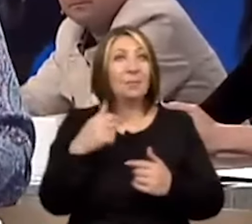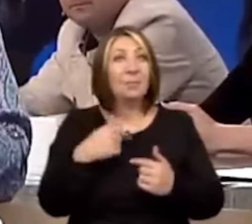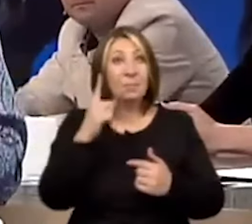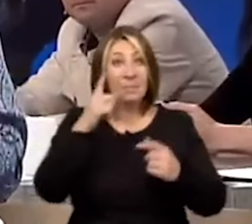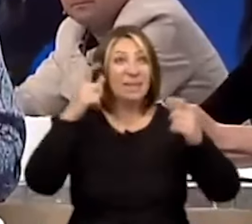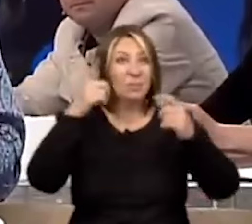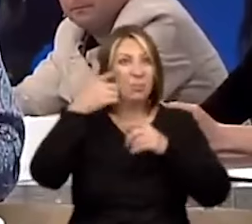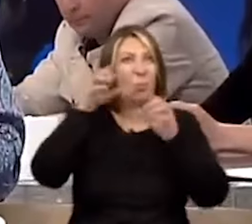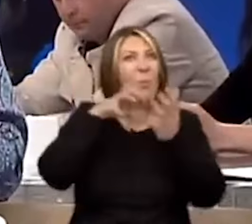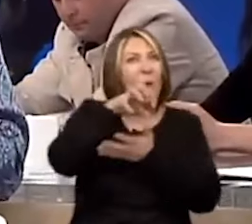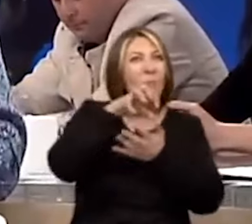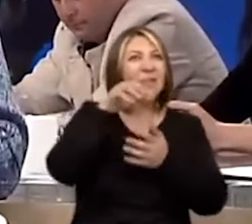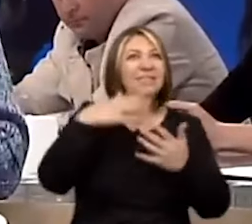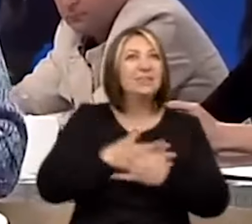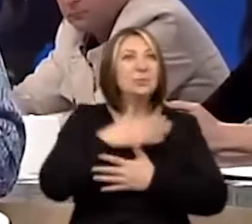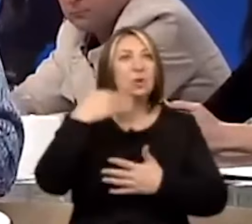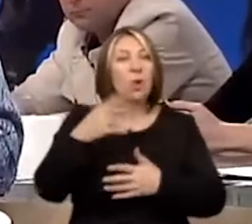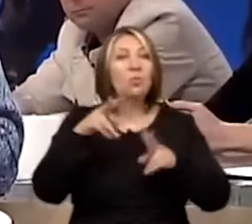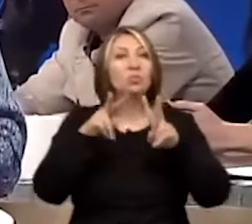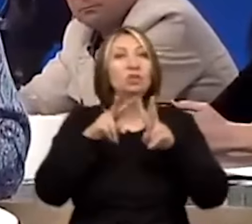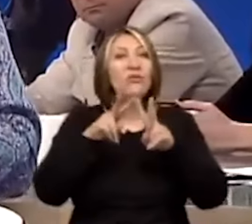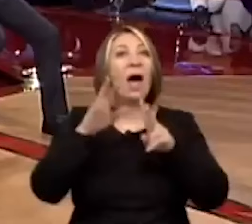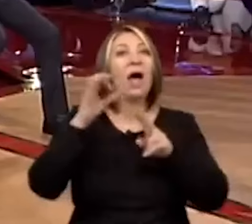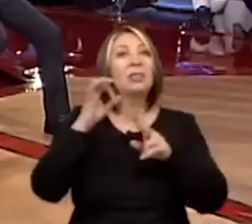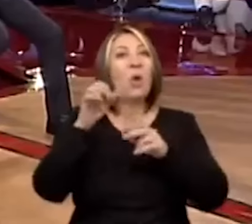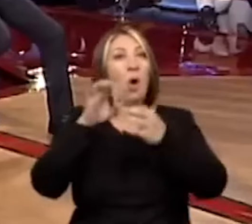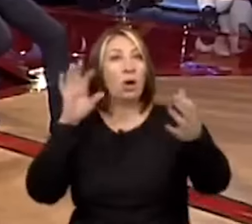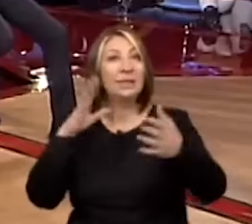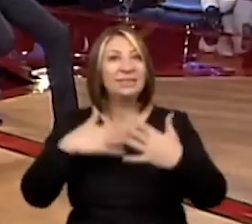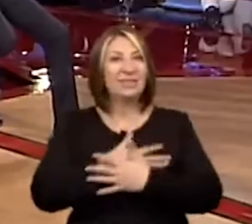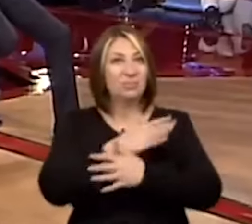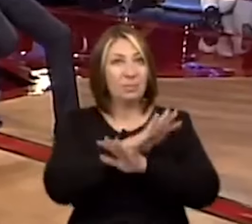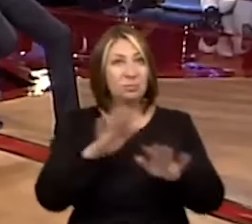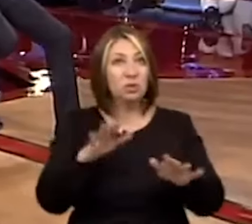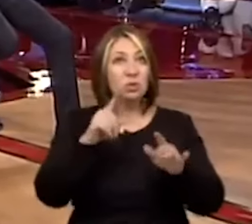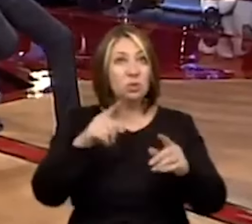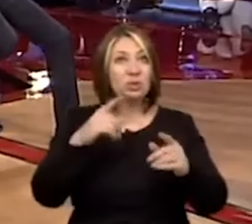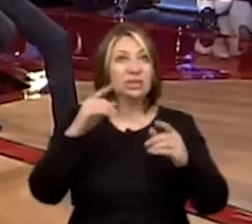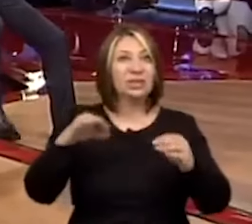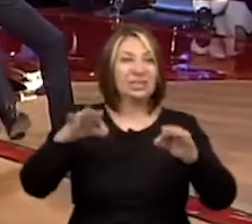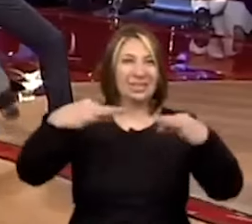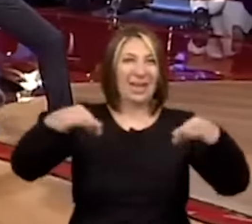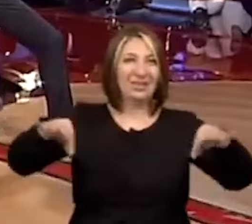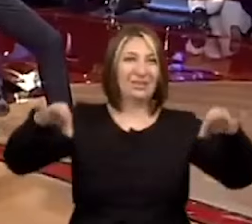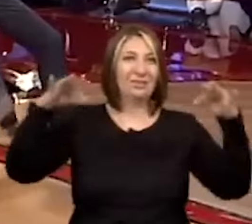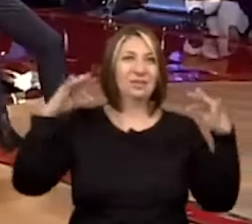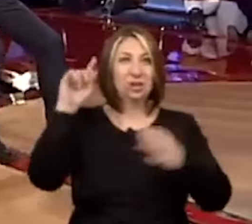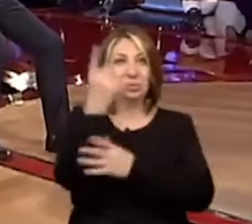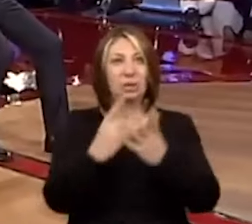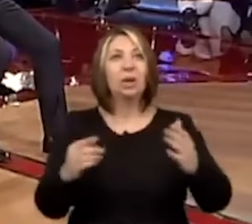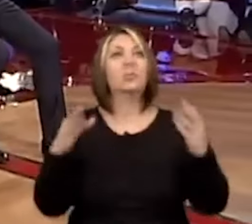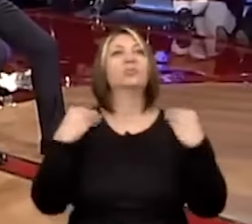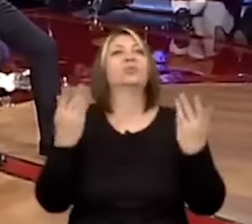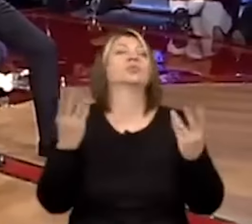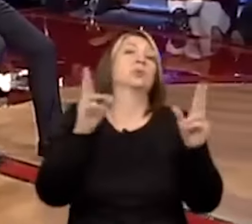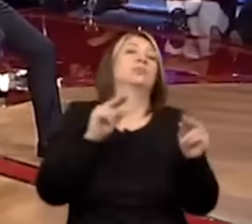bir sahnede sevişme sonrasında Mustafa Altıoklar dedi ki sevişme bitmiş dedi. Üzerinizde çarşaf var. Tabii çılçıplak yatacak halimiz